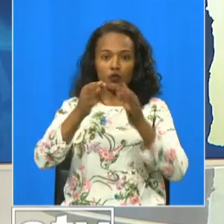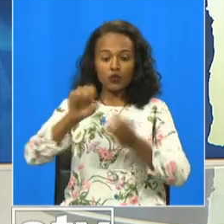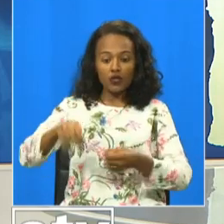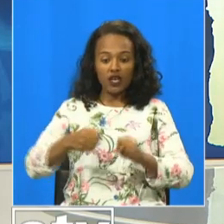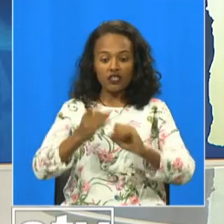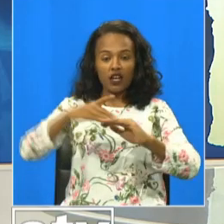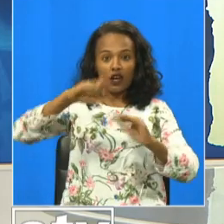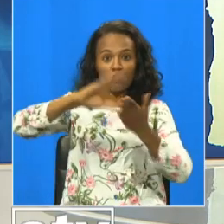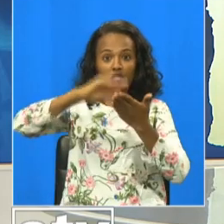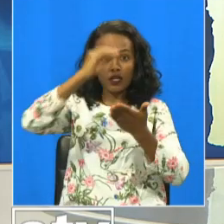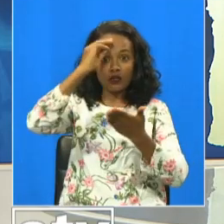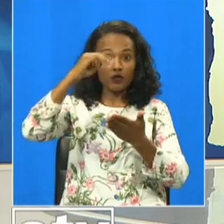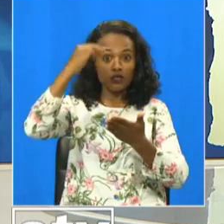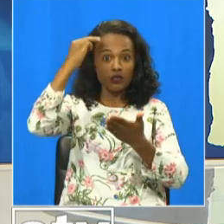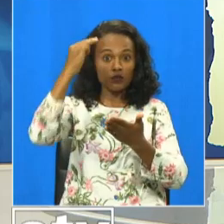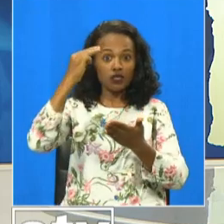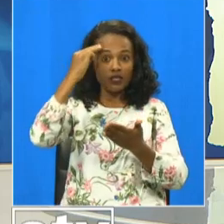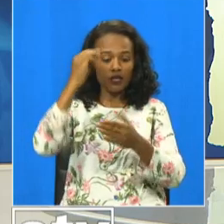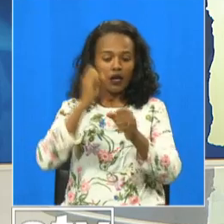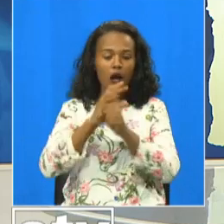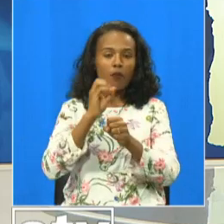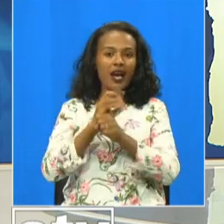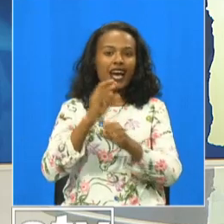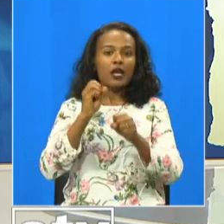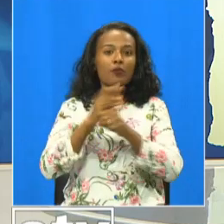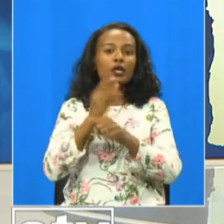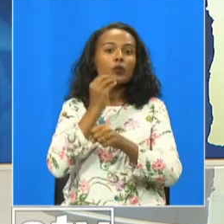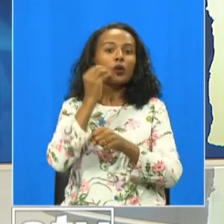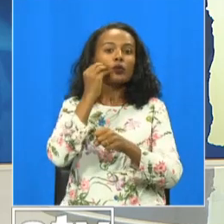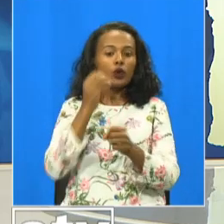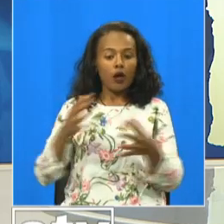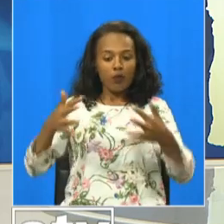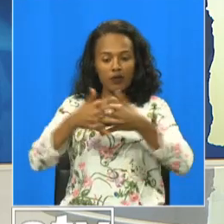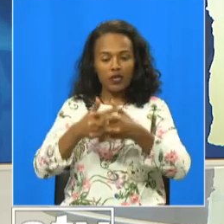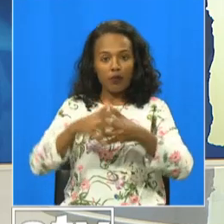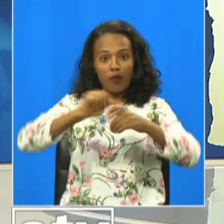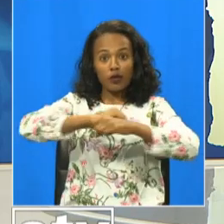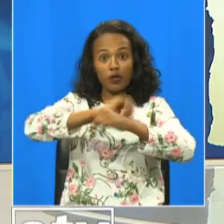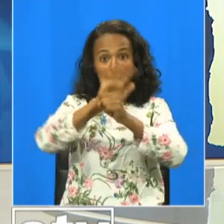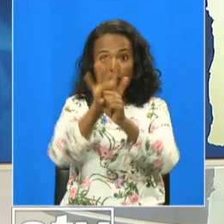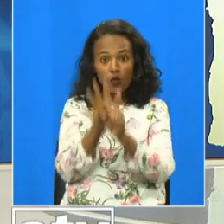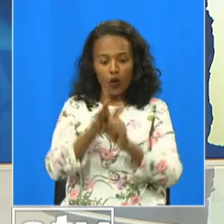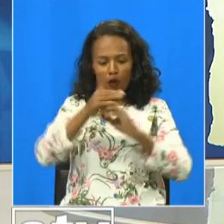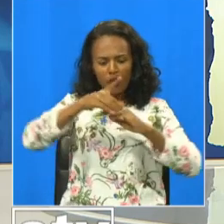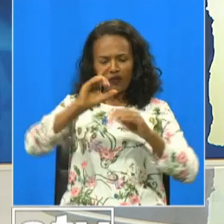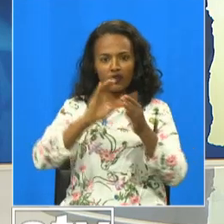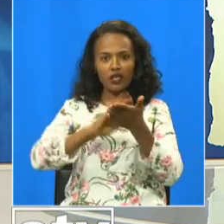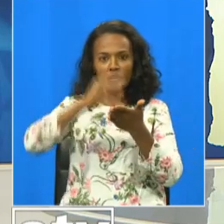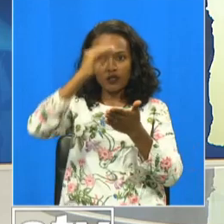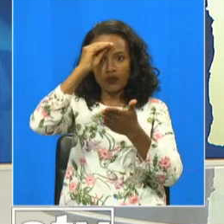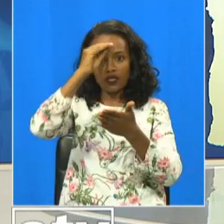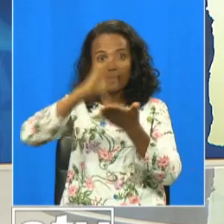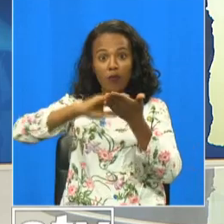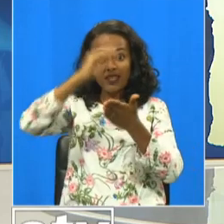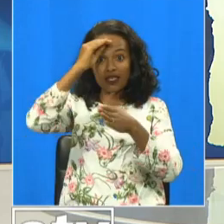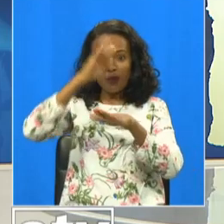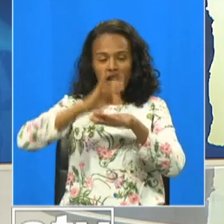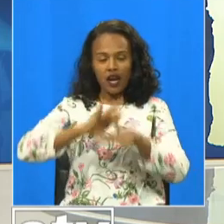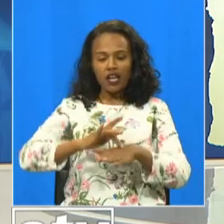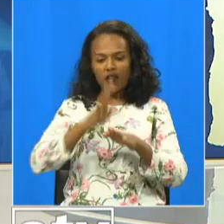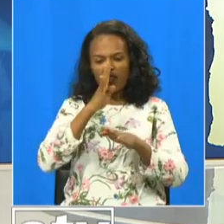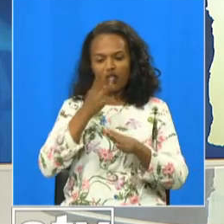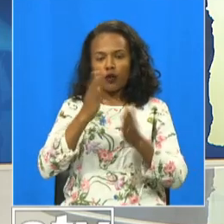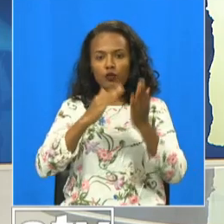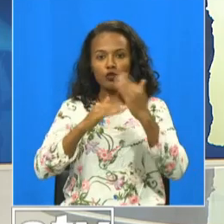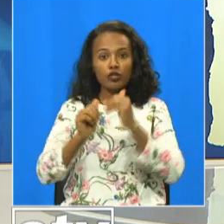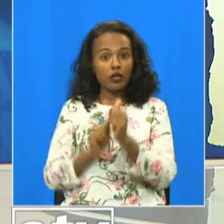የሳይንስና ከፍተኛ ትምህርት ሚኒስቴር ከአማካሪ ምክር ቤቱ ጋር በመተባበር የኮሮና ቫይረስ ወረርሽኝ በከፍተኛ ትምህርት መማር ማስተማሩ ላይ የፈጠረውን